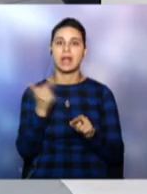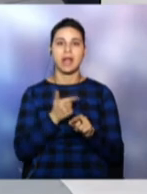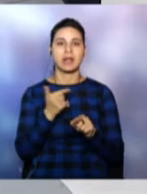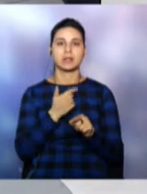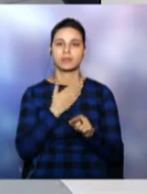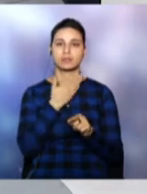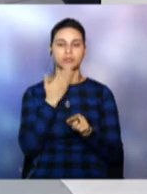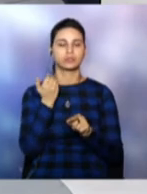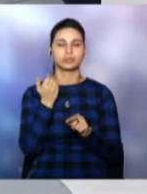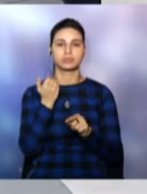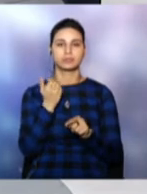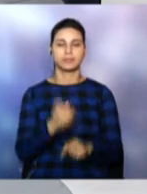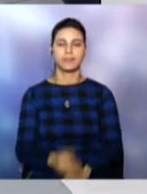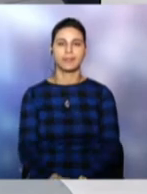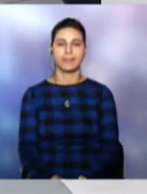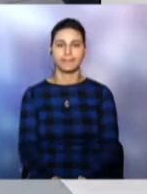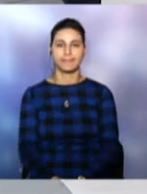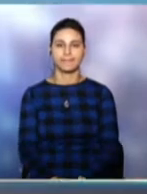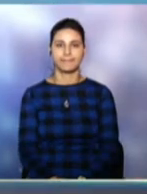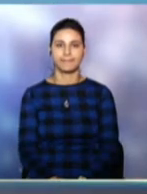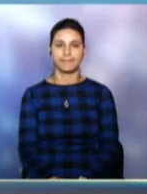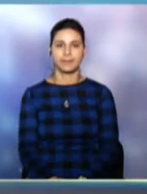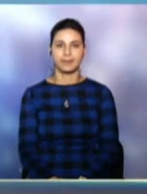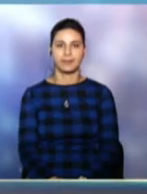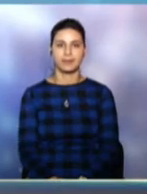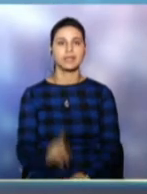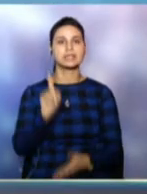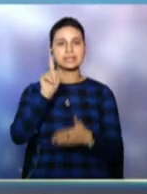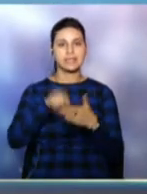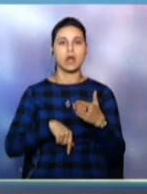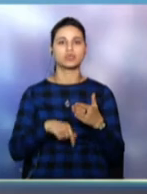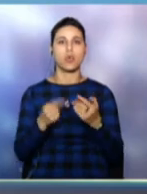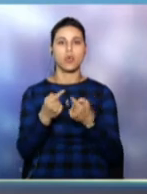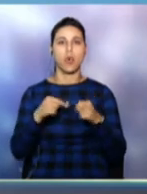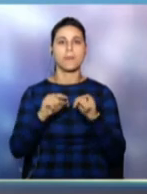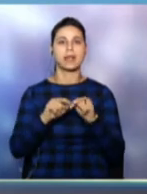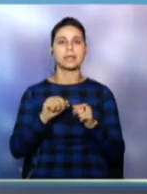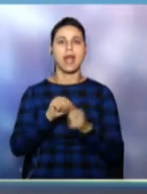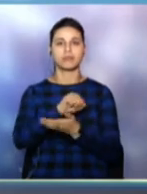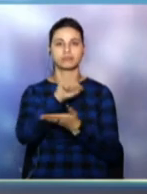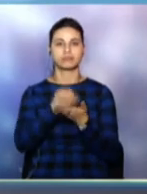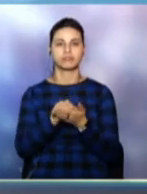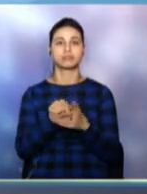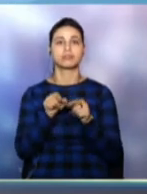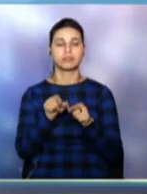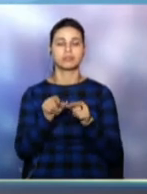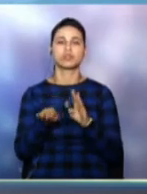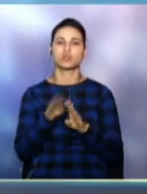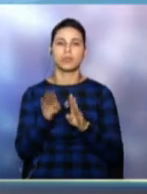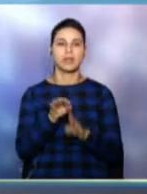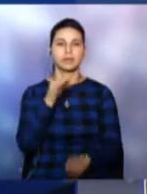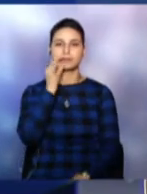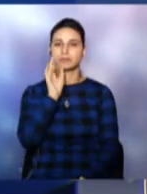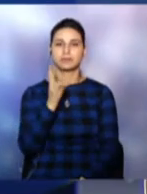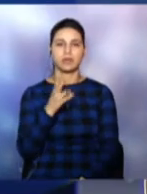გარანტირებულად ესეთი სანდო კომპანიის წარმოებული, მაინც ჯობია რომ მოვერიდოთ. დიახ, და